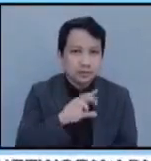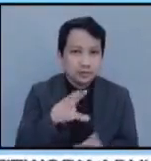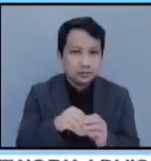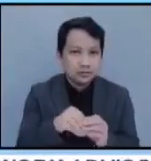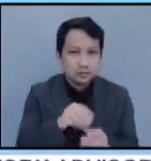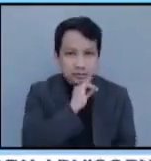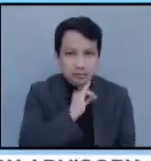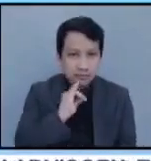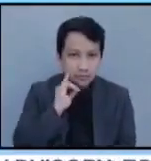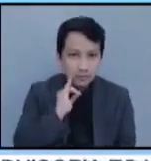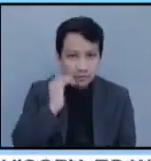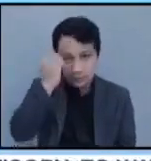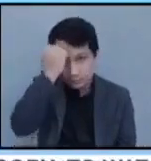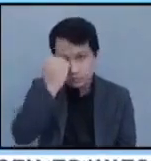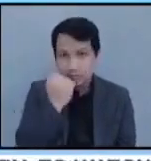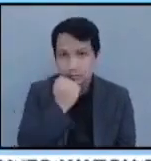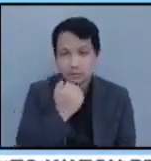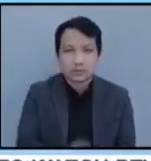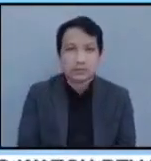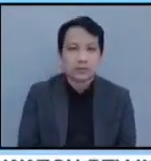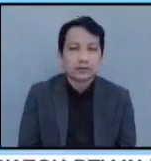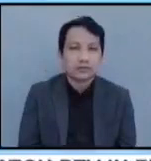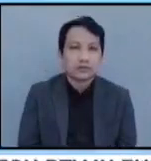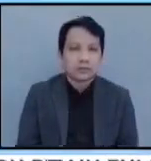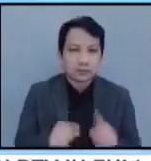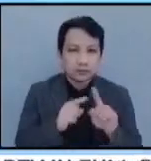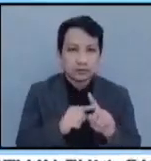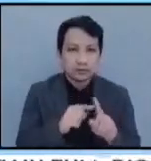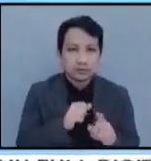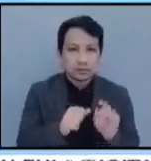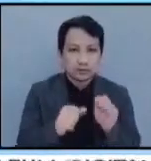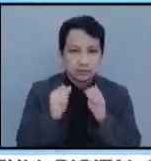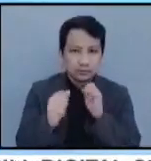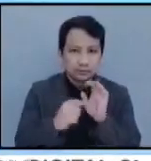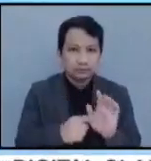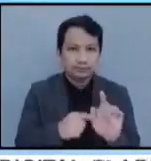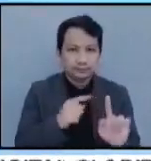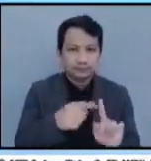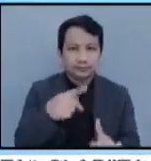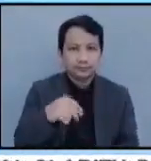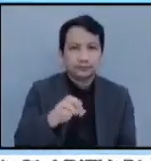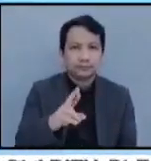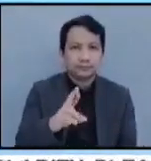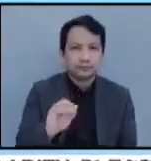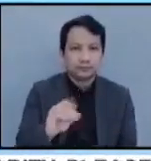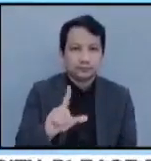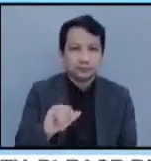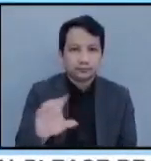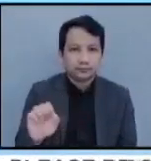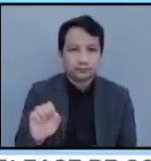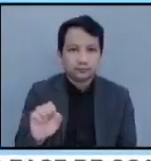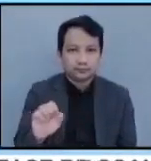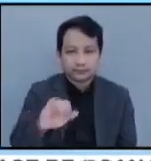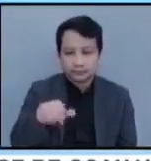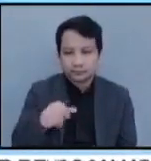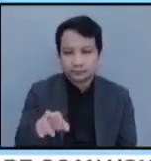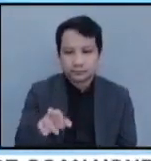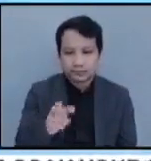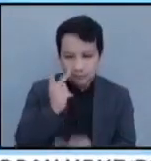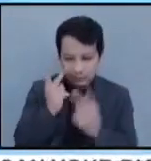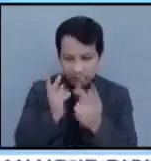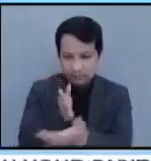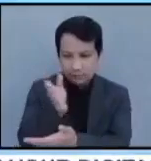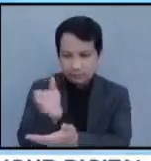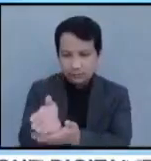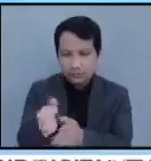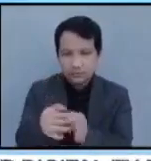Hamas. Mismong si Ambassador to Israel Pedro Lilo Jr. ang dumalaw kay Joey pagsulingan sa isang ospital